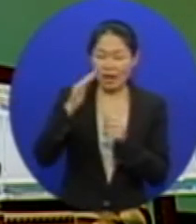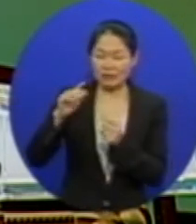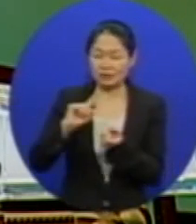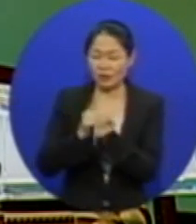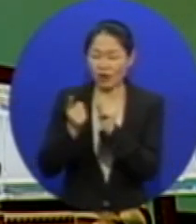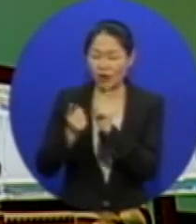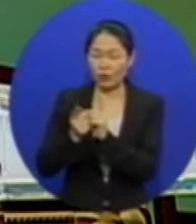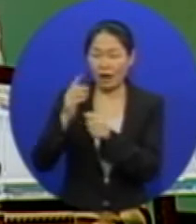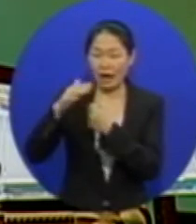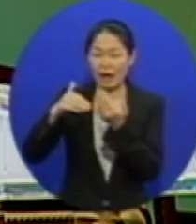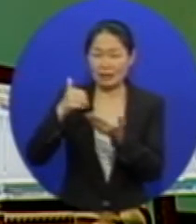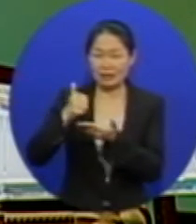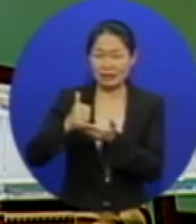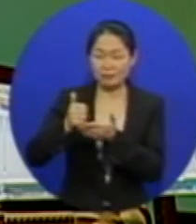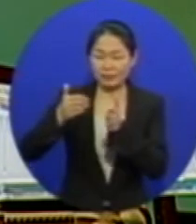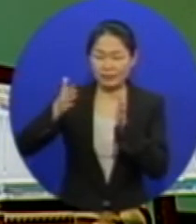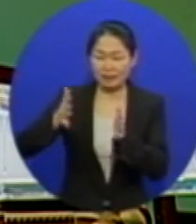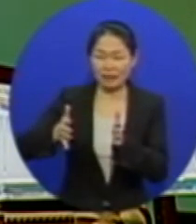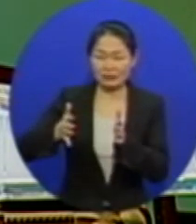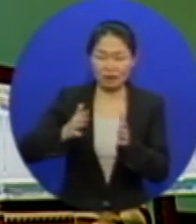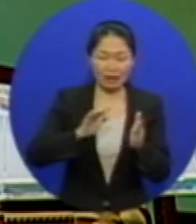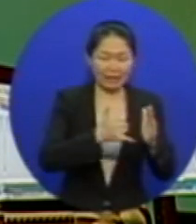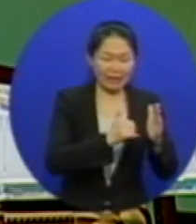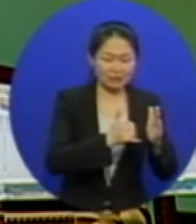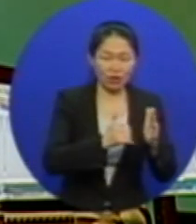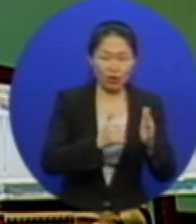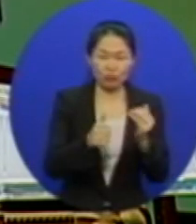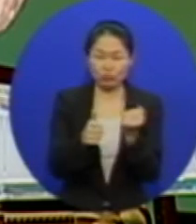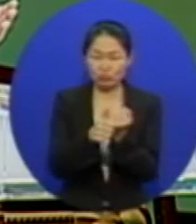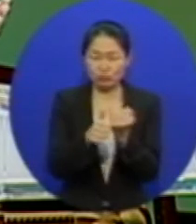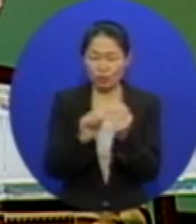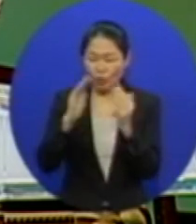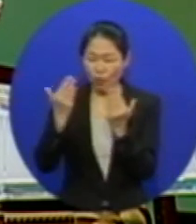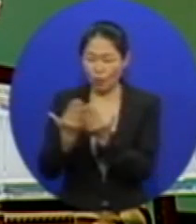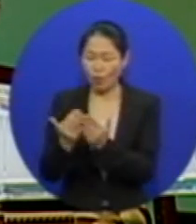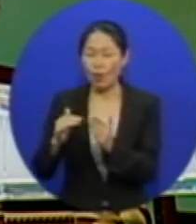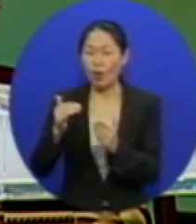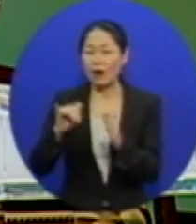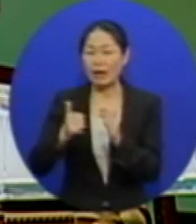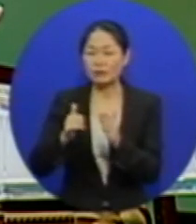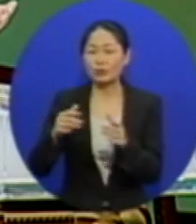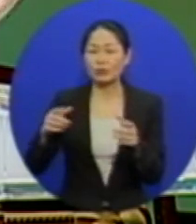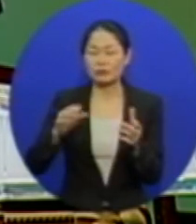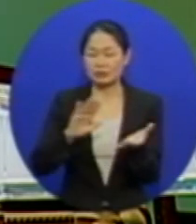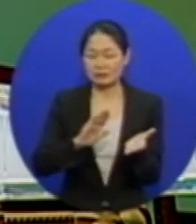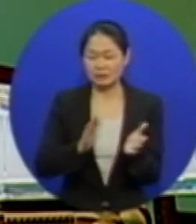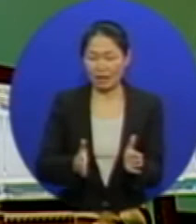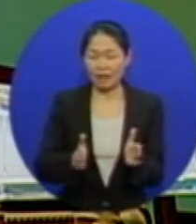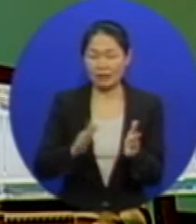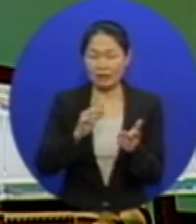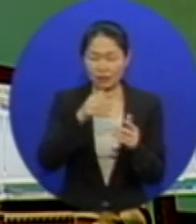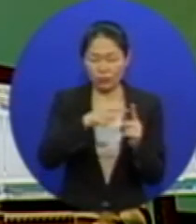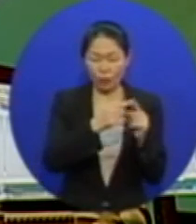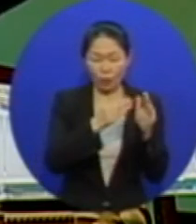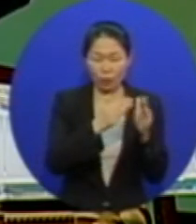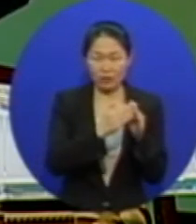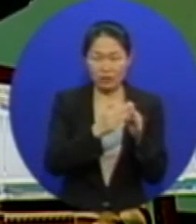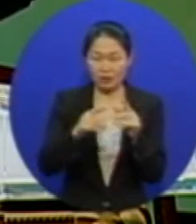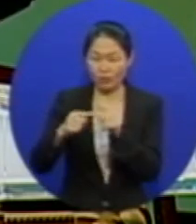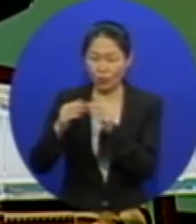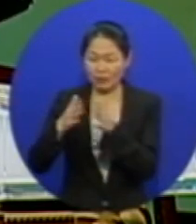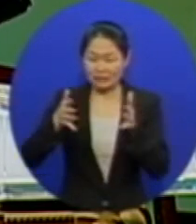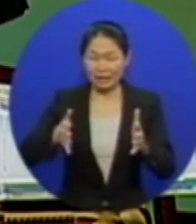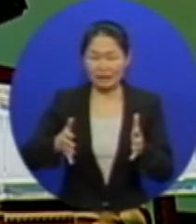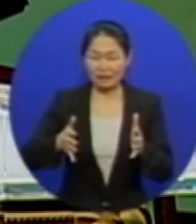사이에서 가정 안에 부부와 온 가족들 사이에 교우들이 각 다양한